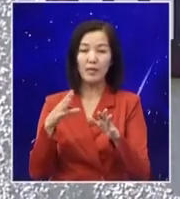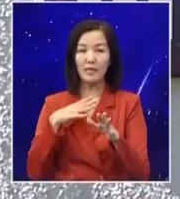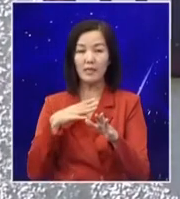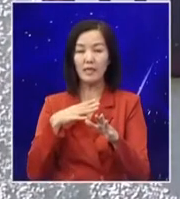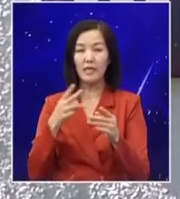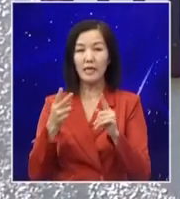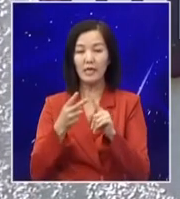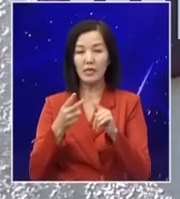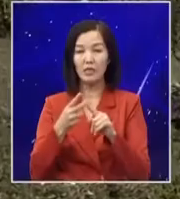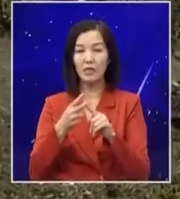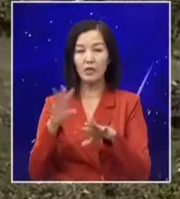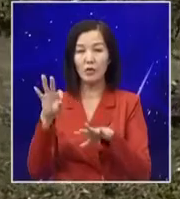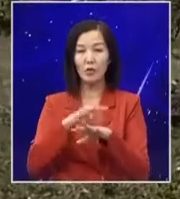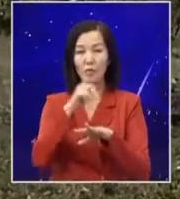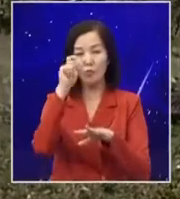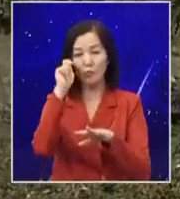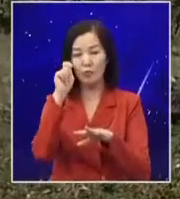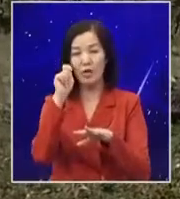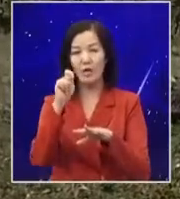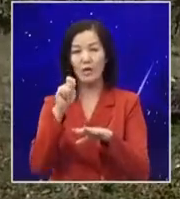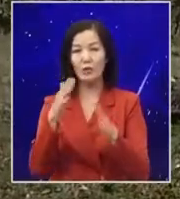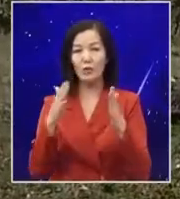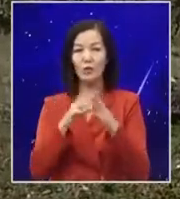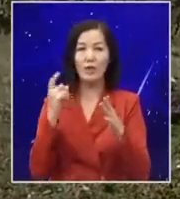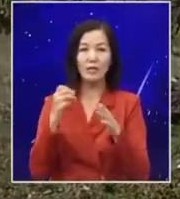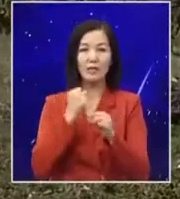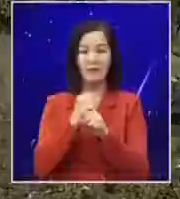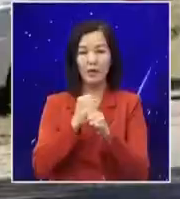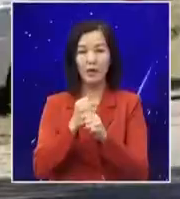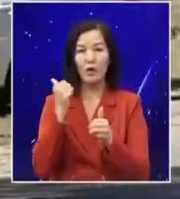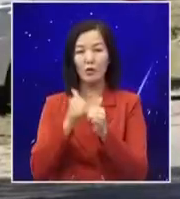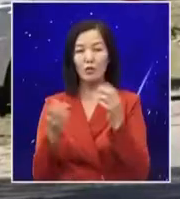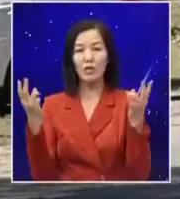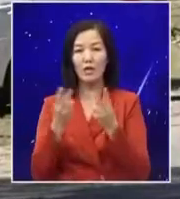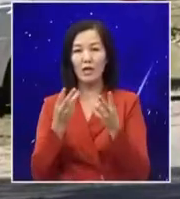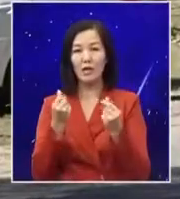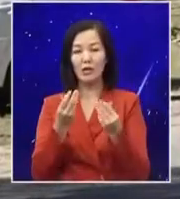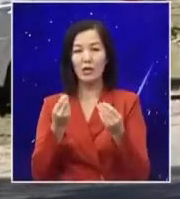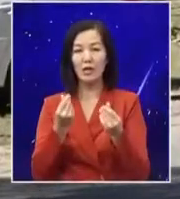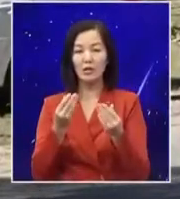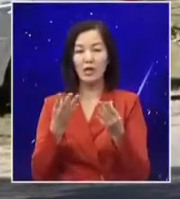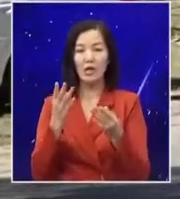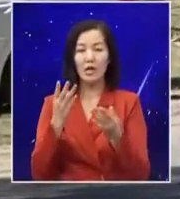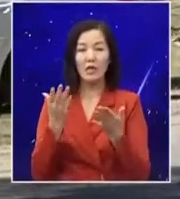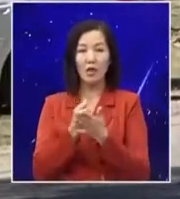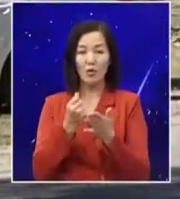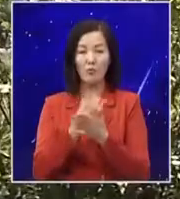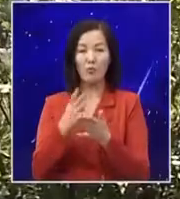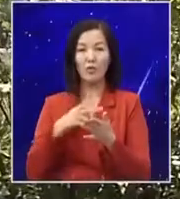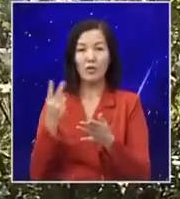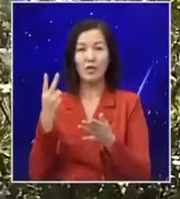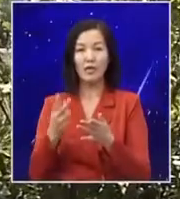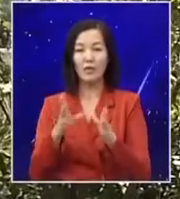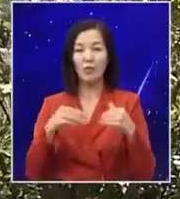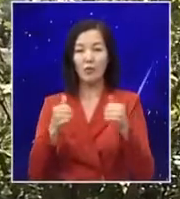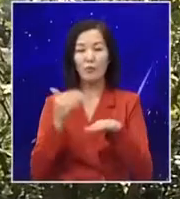ермек етсе, жолдасы үй шаруашылығымен айналысады. Осылайша күнделікті қажеттілікке қаржыларын өздері тауып отыр. Қос мұңлықтың жай күйі